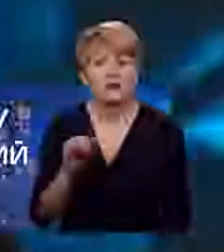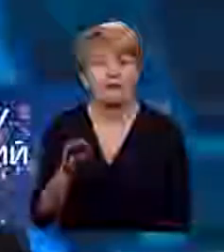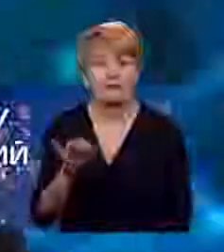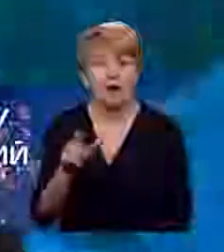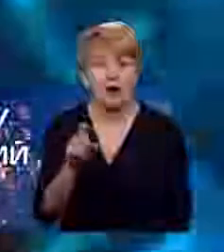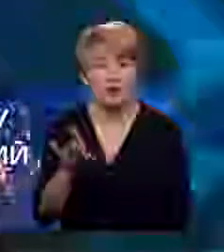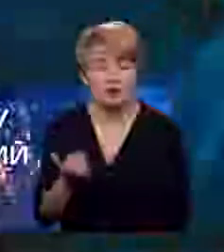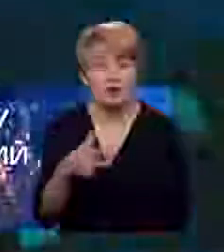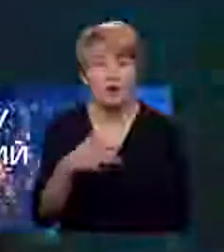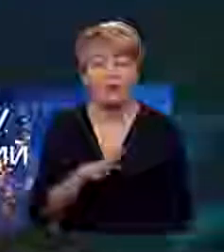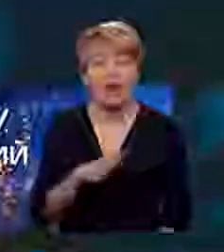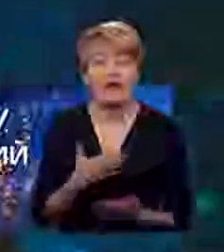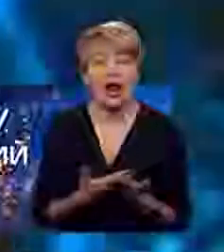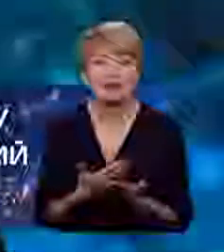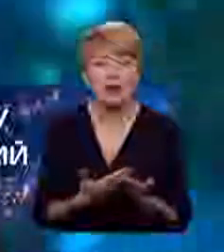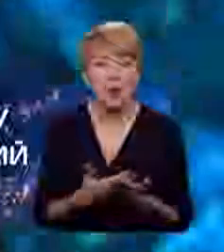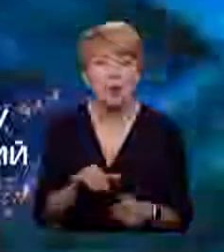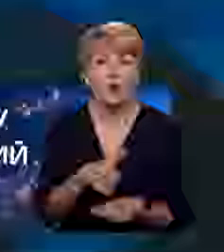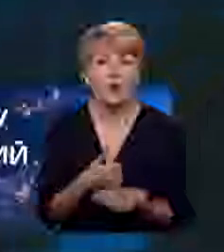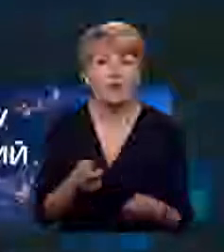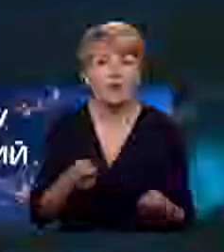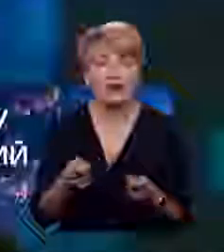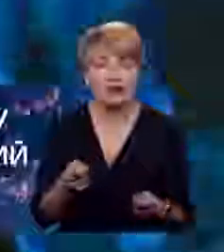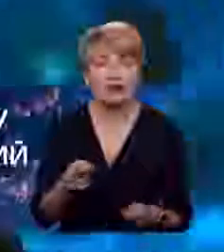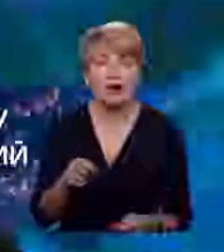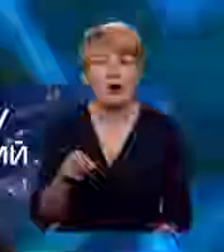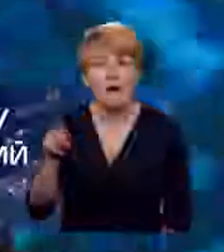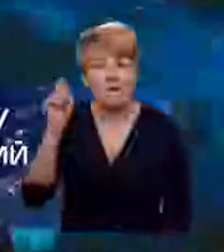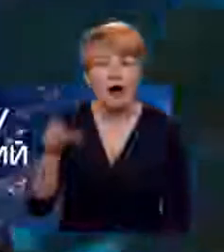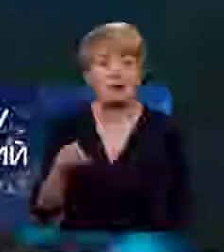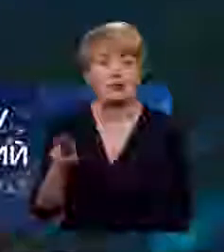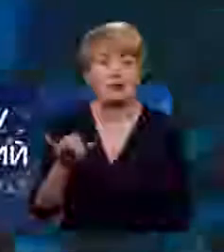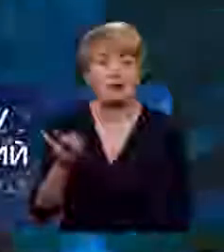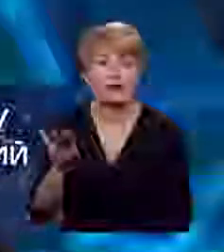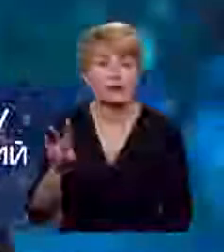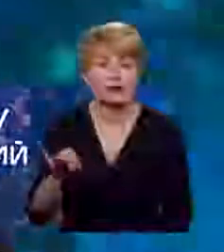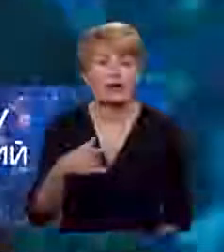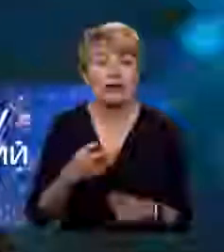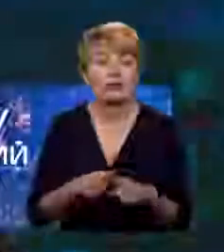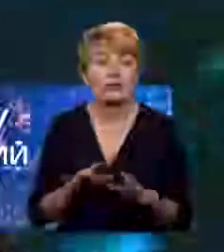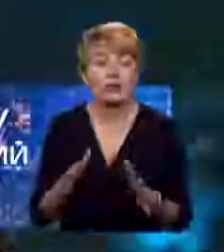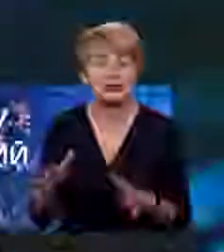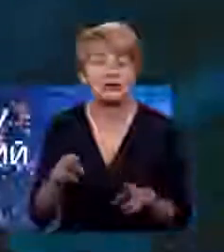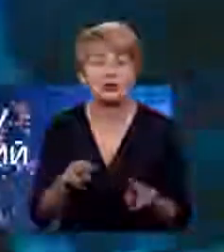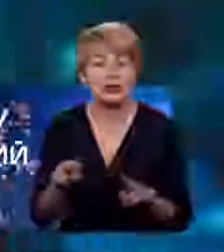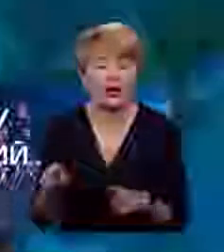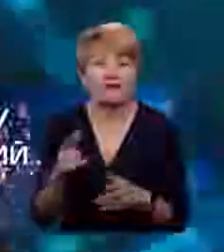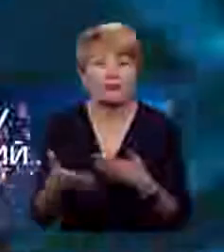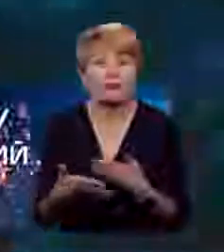Я був радником голови правління пана Дубини, і я ці події спостерігав